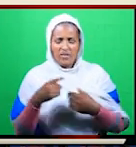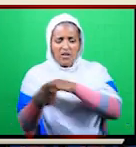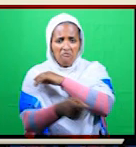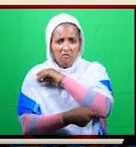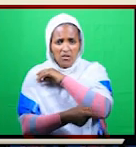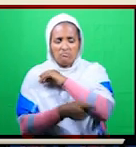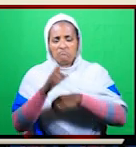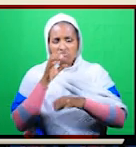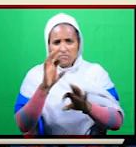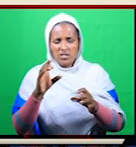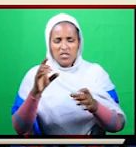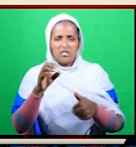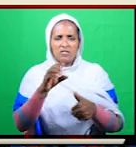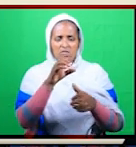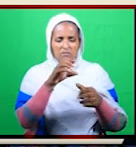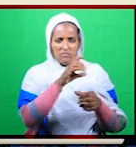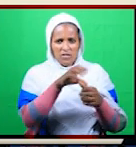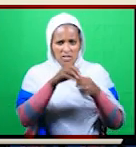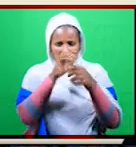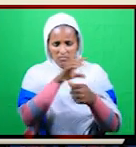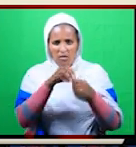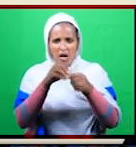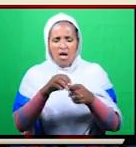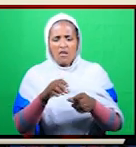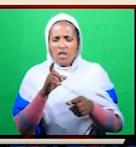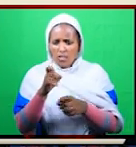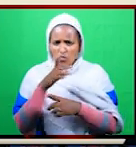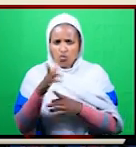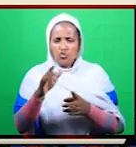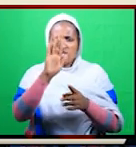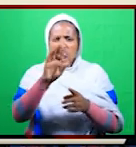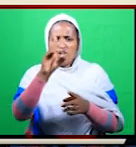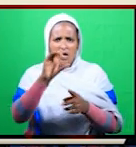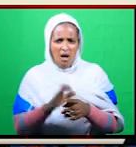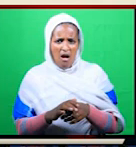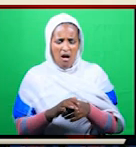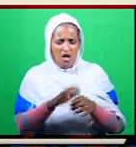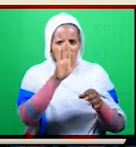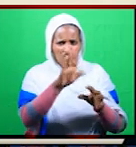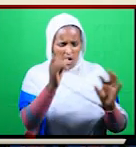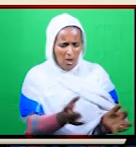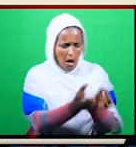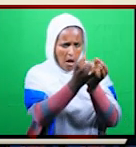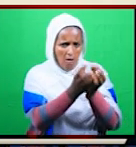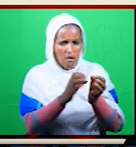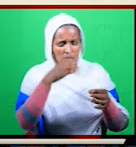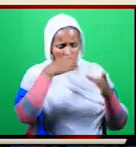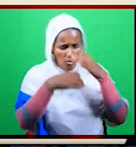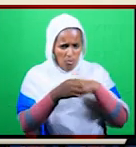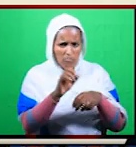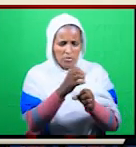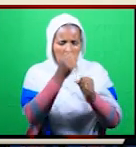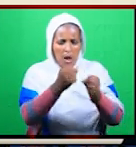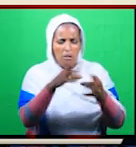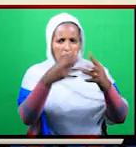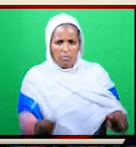ይኖረዋል። ያልተፈተነ ክርስትና ያልተተኮሰ ሸክላ ነው ይላሉ አባቶቻችን። ያልተተኮሰ ሸክላ ምንም ሊይዝ አይችልም፣